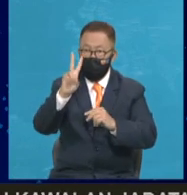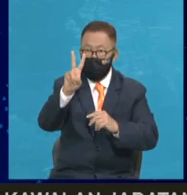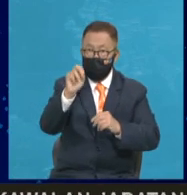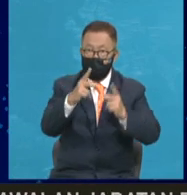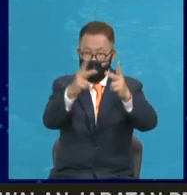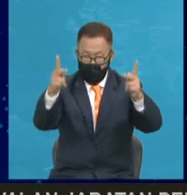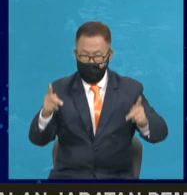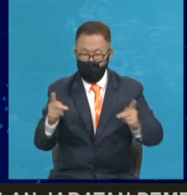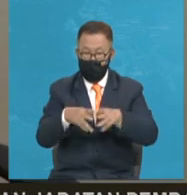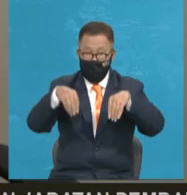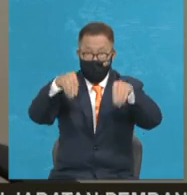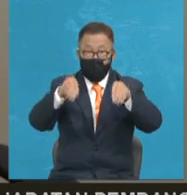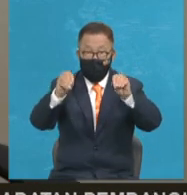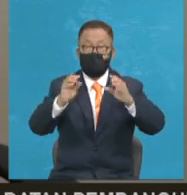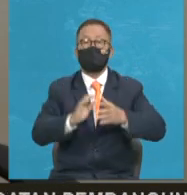penjaga